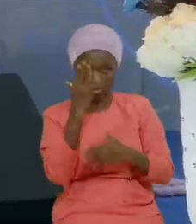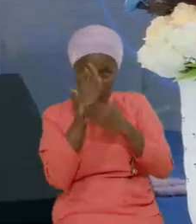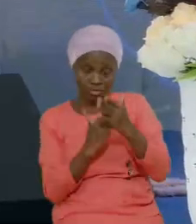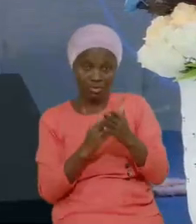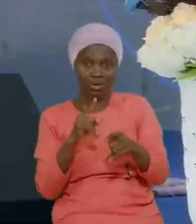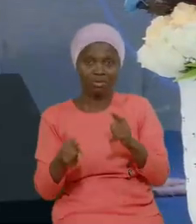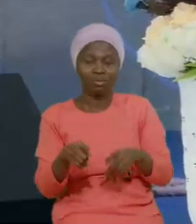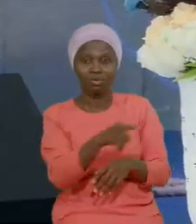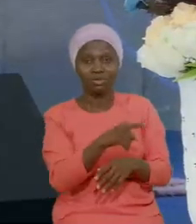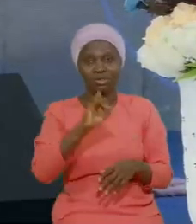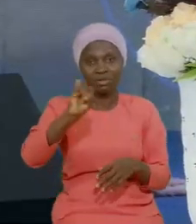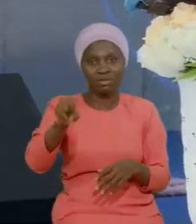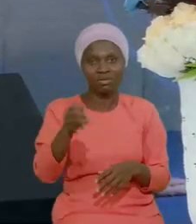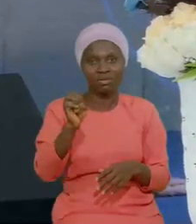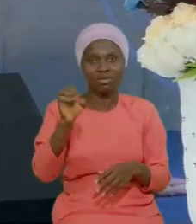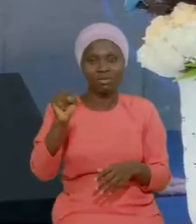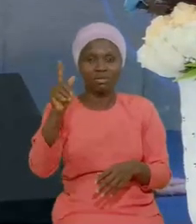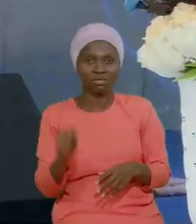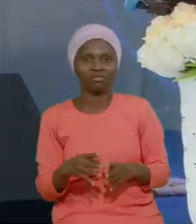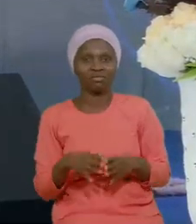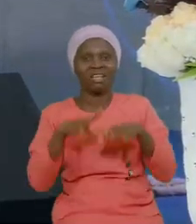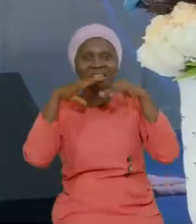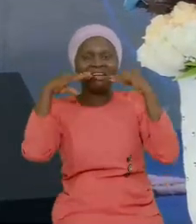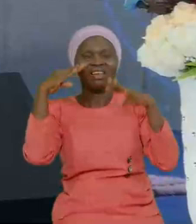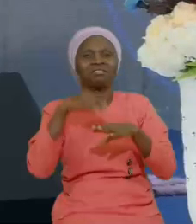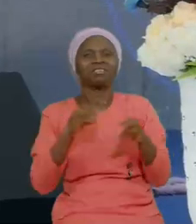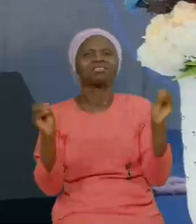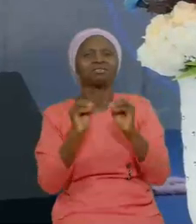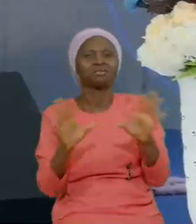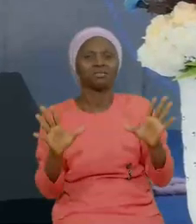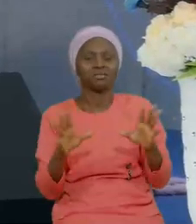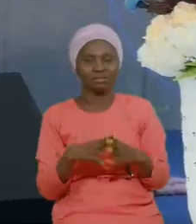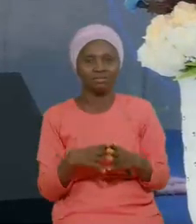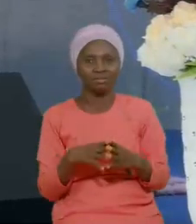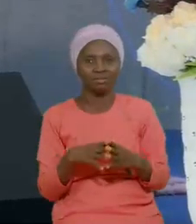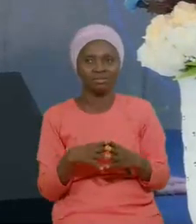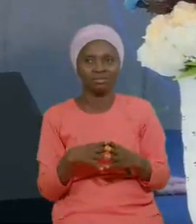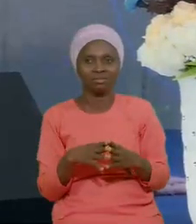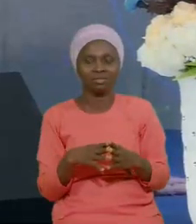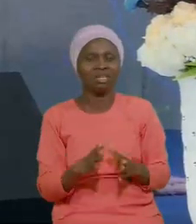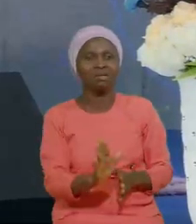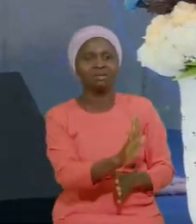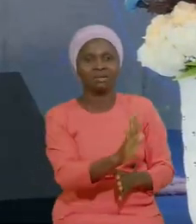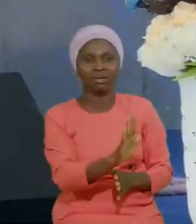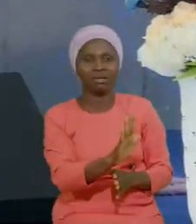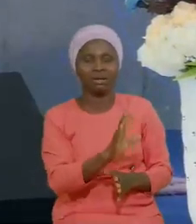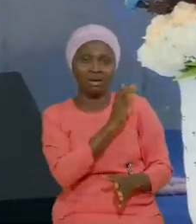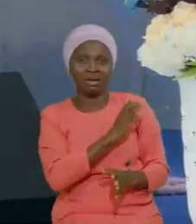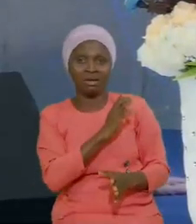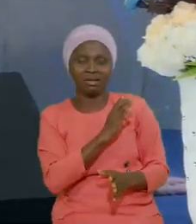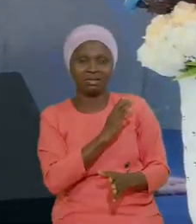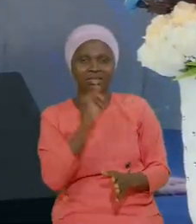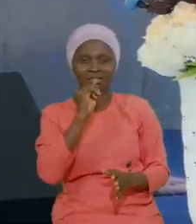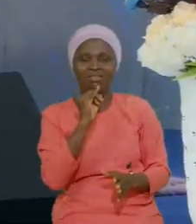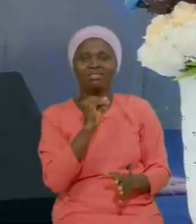Et il y a des gens dans leur ancienne vie qui ne sont pas sobres. Ils sont agités. Ils rient pour rien du tout.